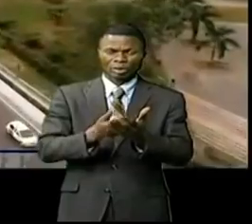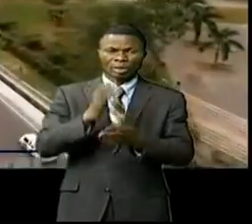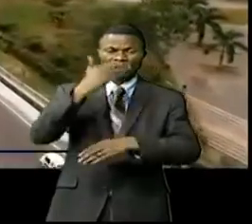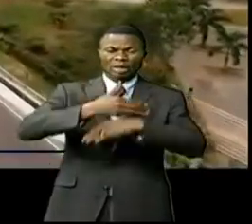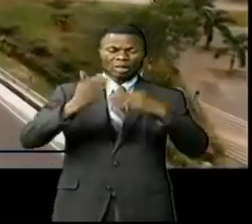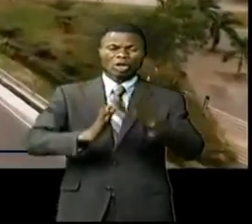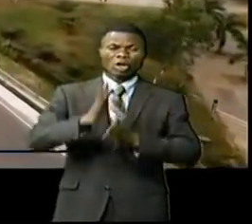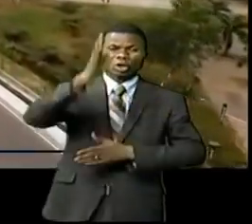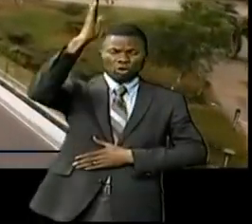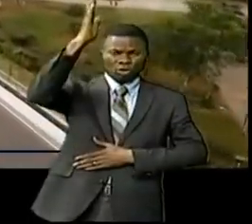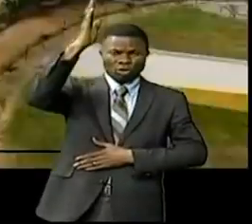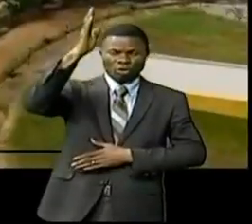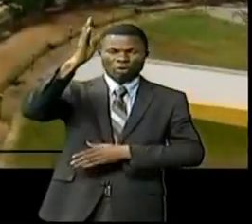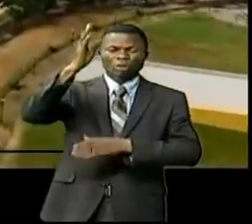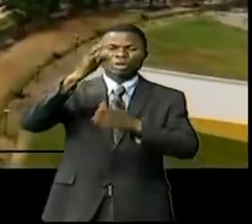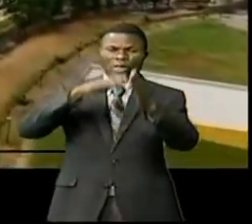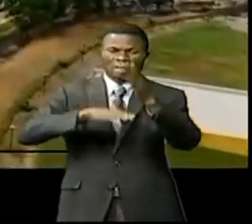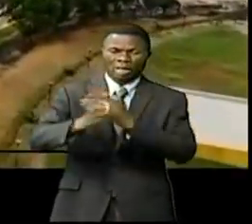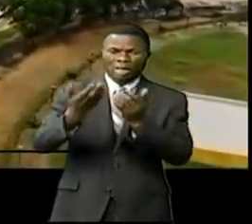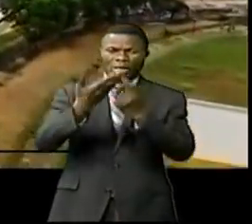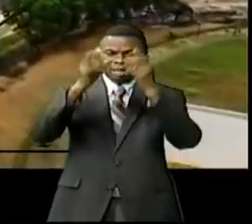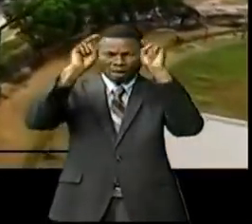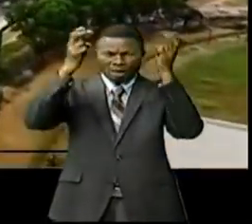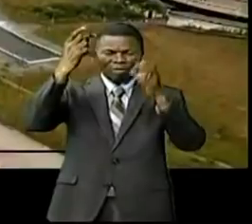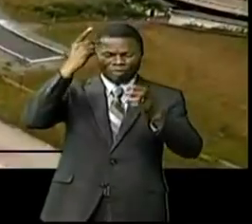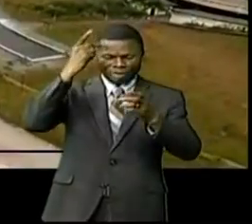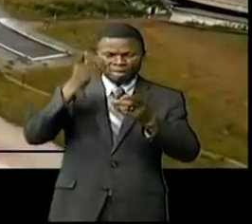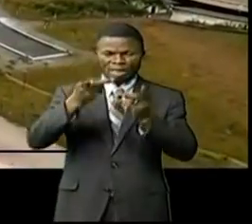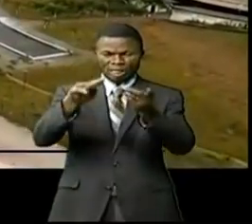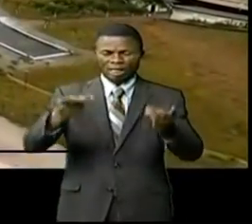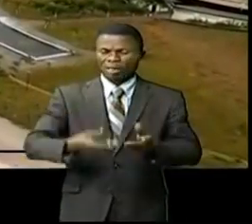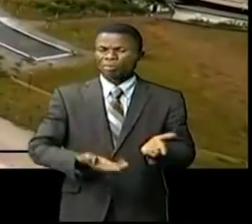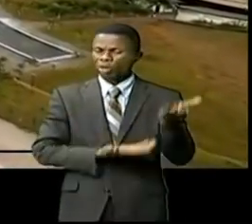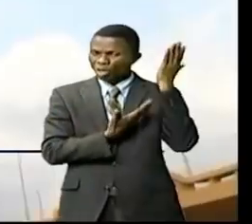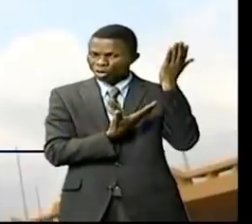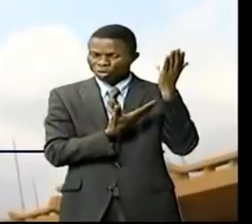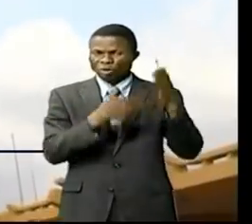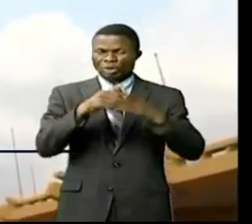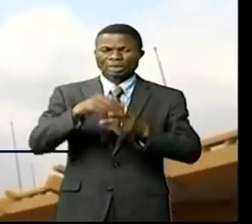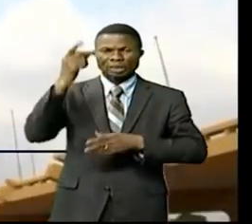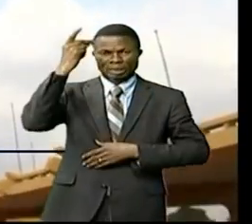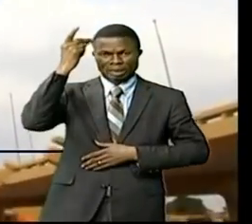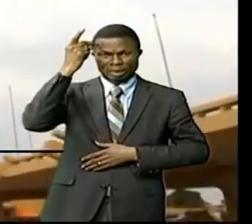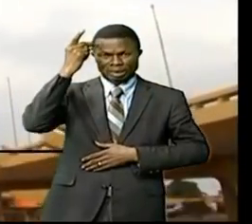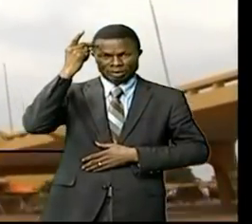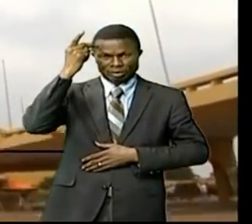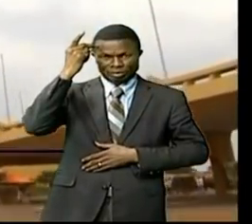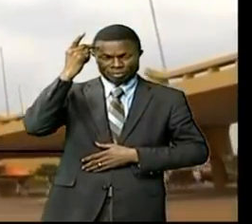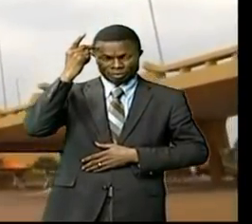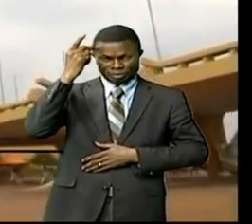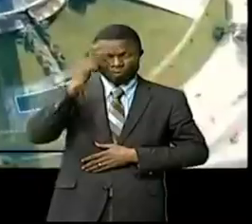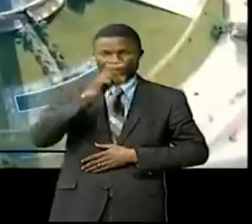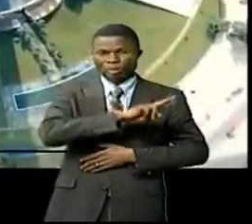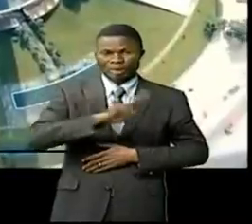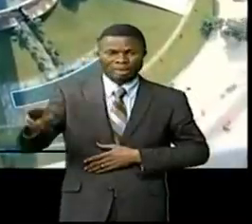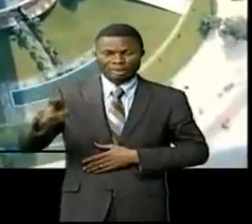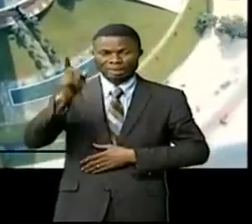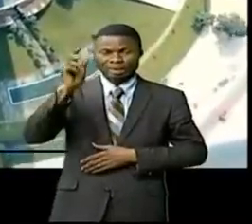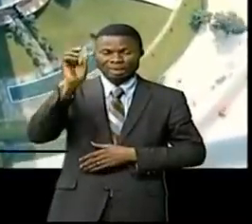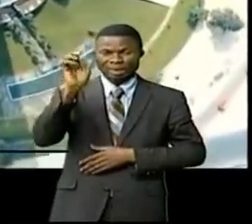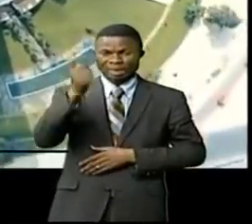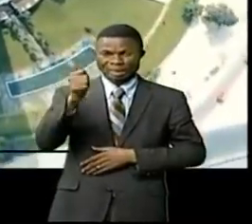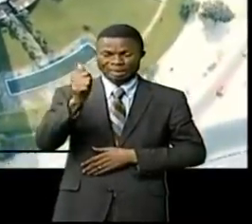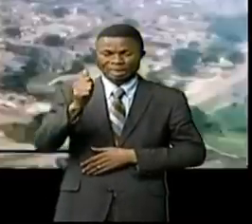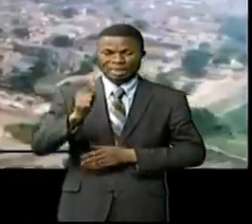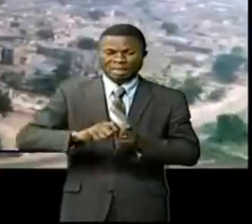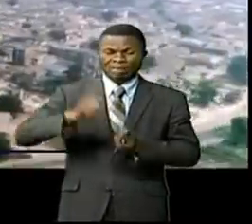l'entrée est de la ville semble avoir retrouvé sa place comme icône de la capitale. Mesurant 210 mètres, cette imposante tour de